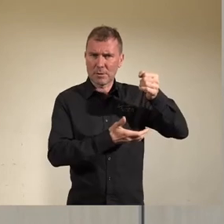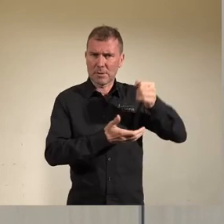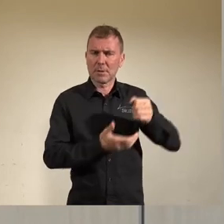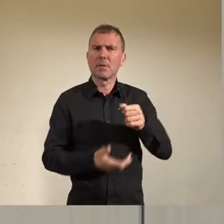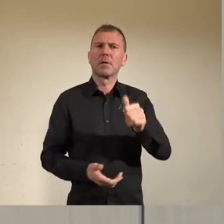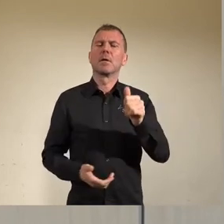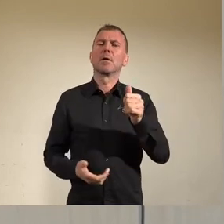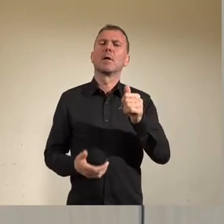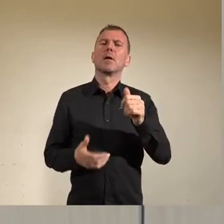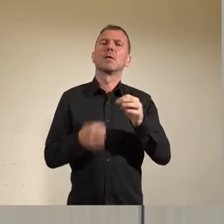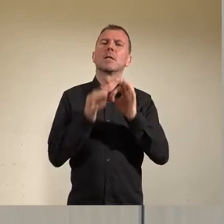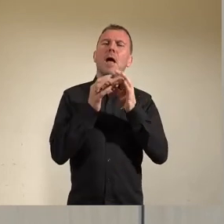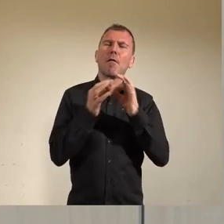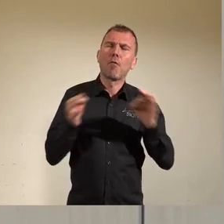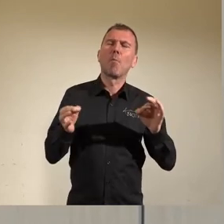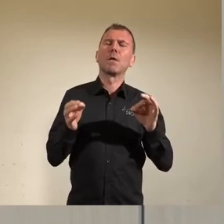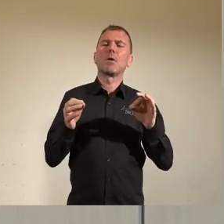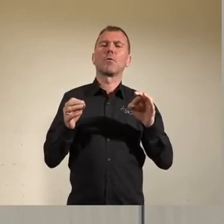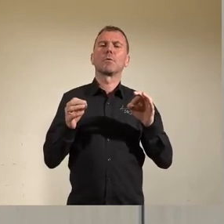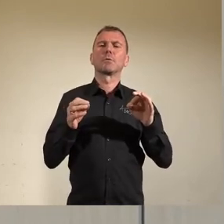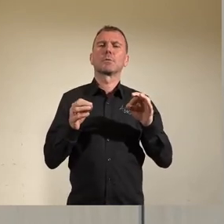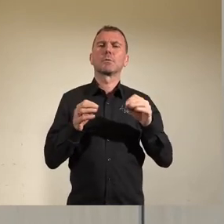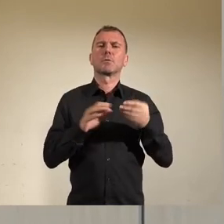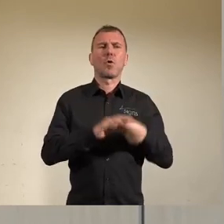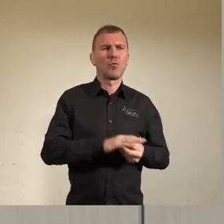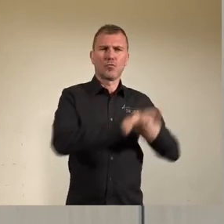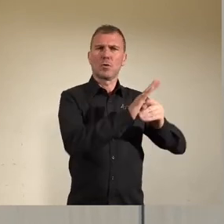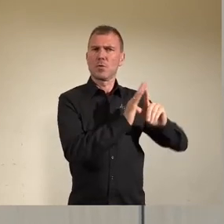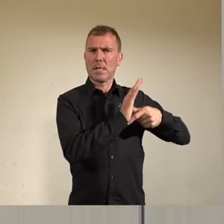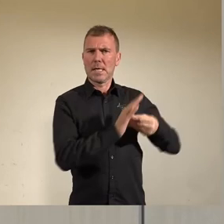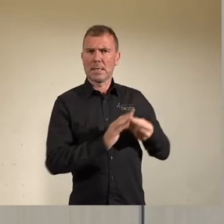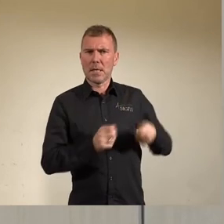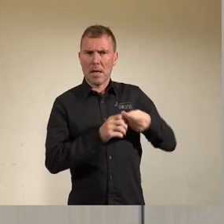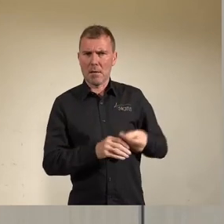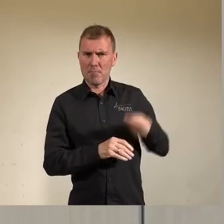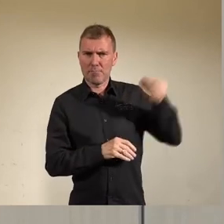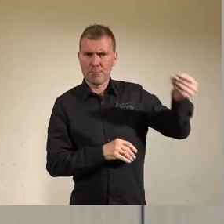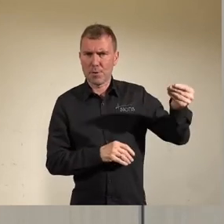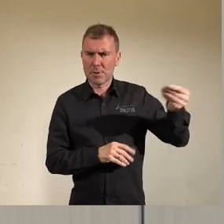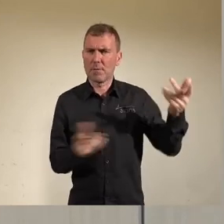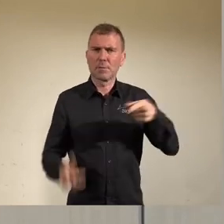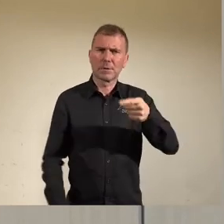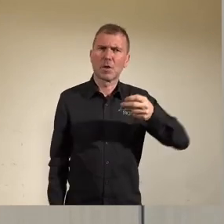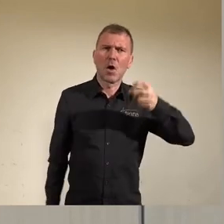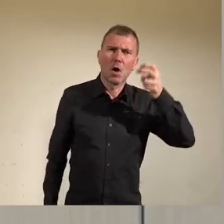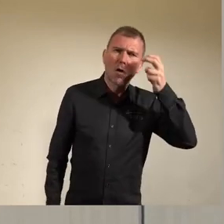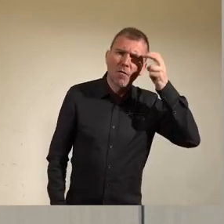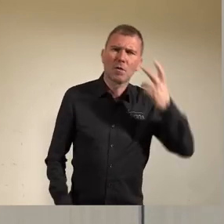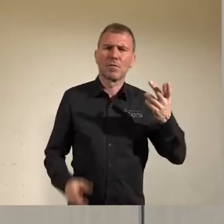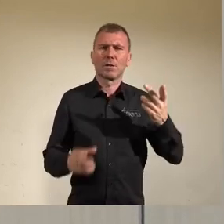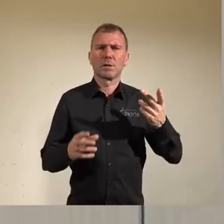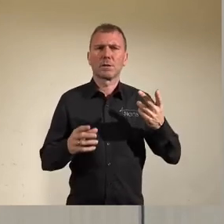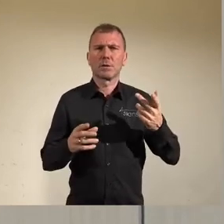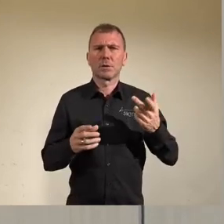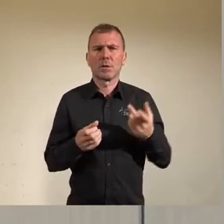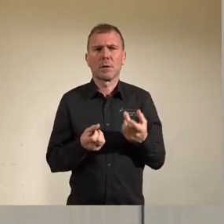wir letztlich eine Formulierungshilfe geleistet, wie man sowas vielleicht vernünftigerweise und